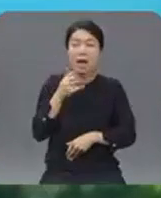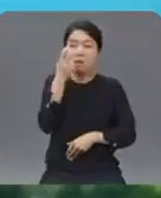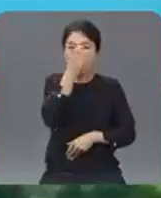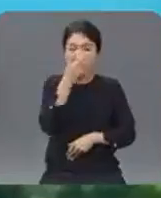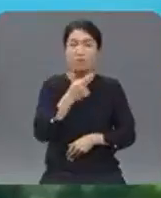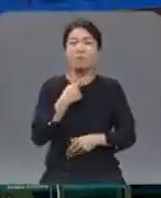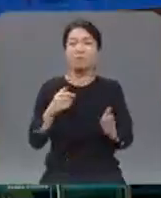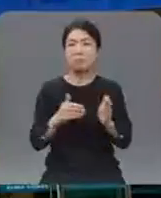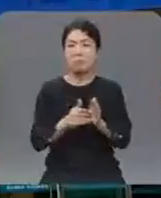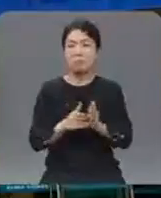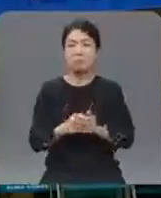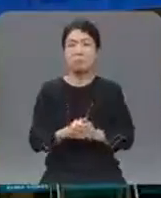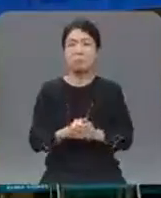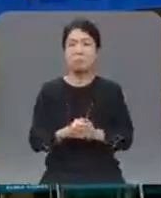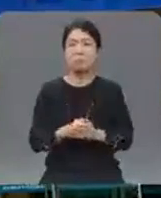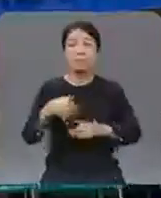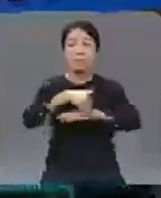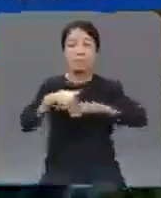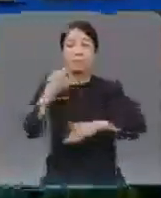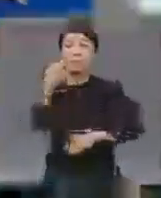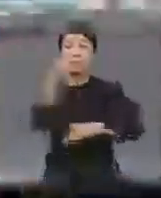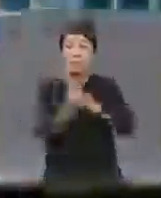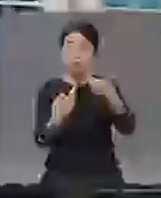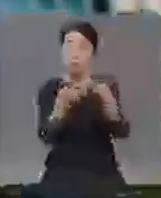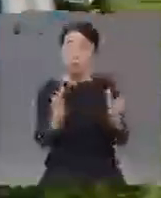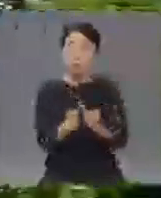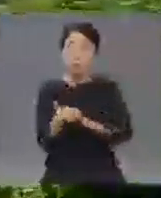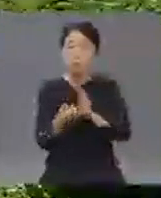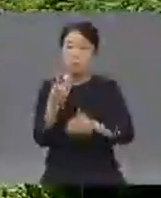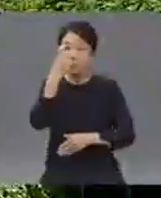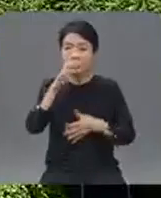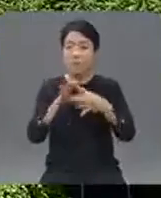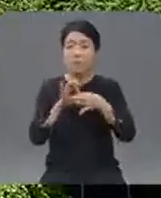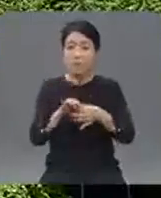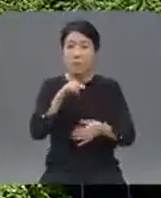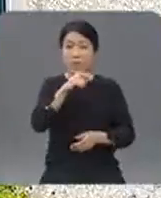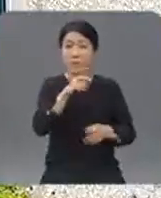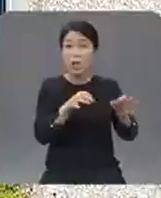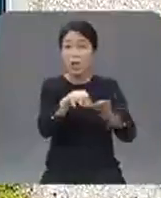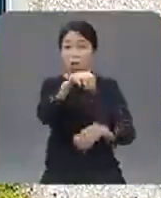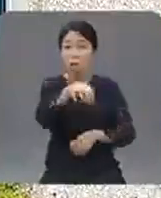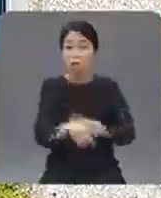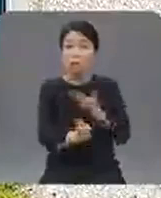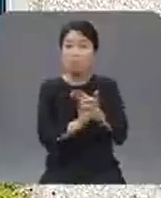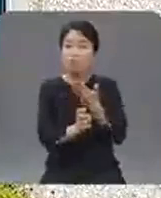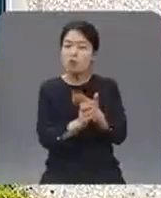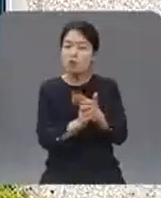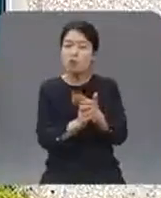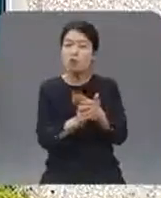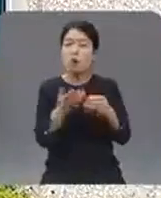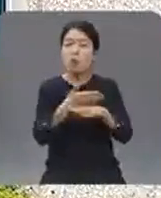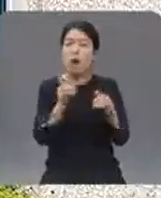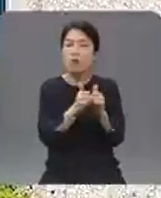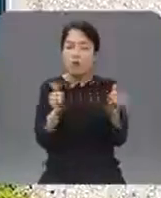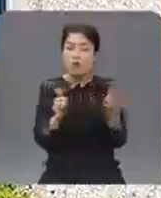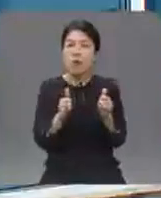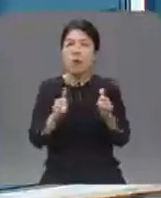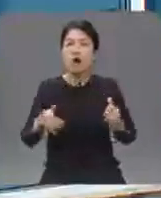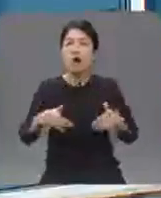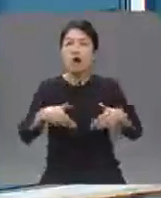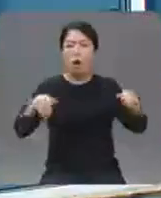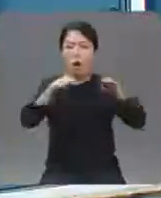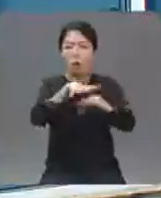벌여왔습니다 우리 기획조사팀은 사전도사를 통해서 상기업소 잎을 법책으로 건물 구조 등을 파악을